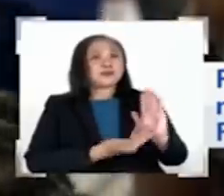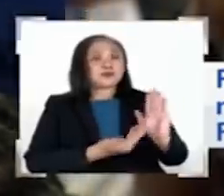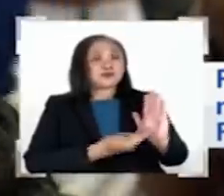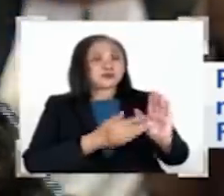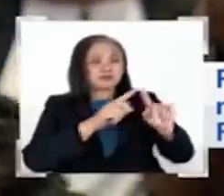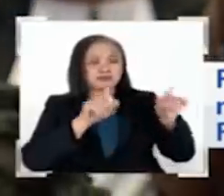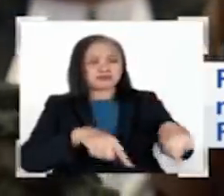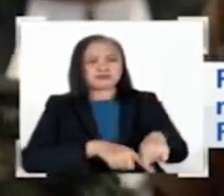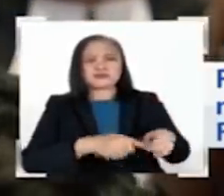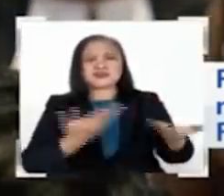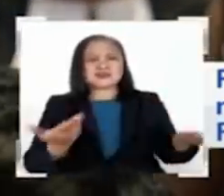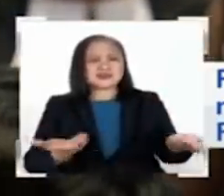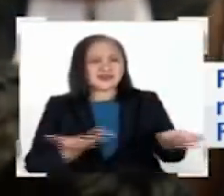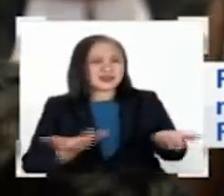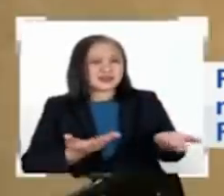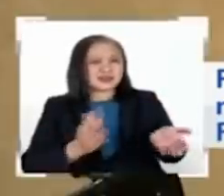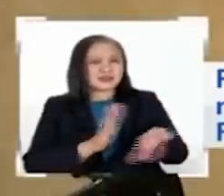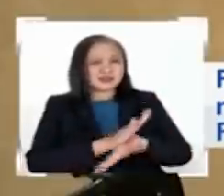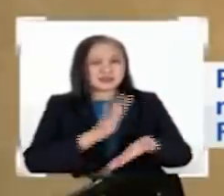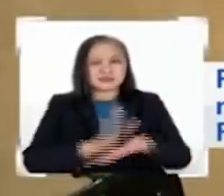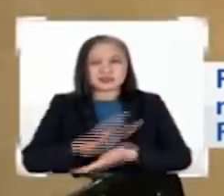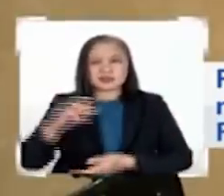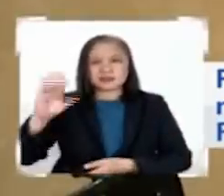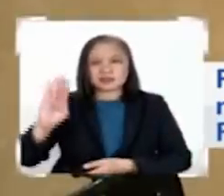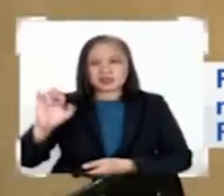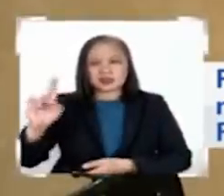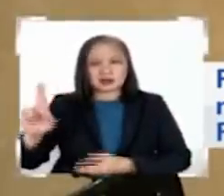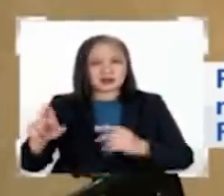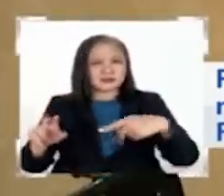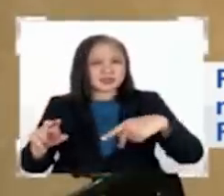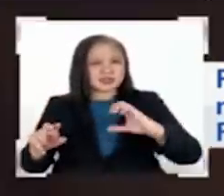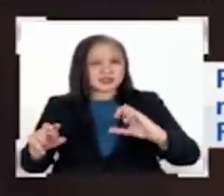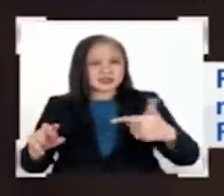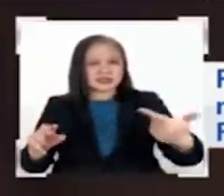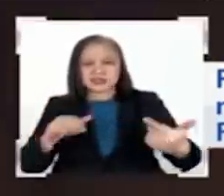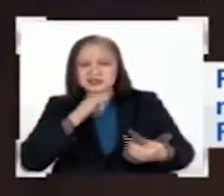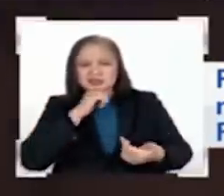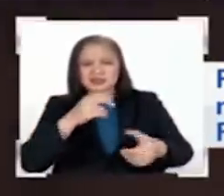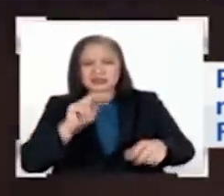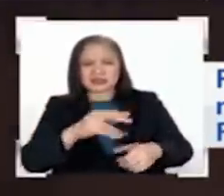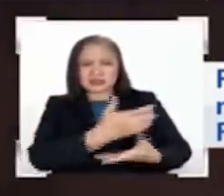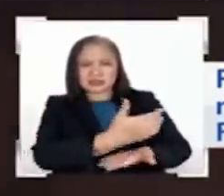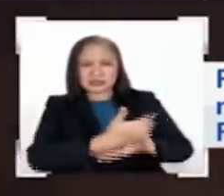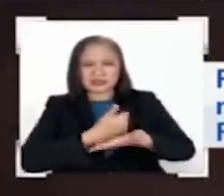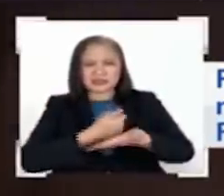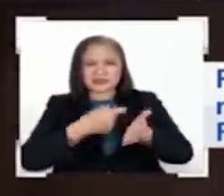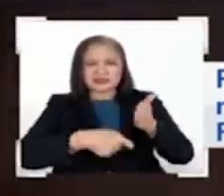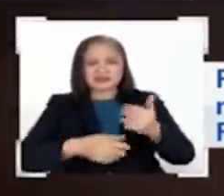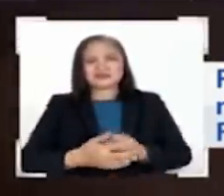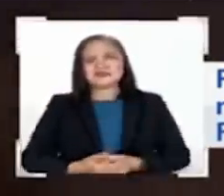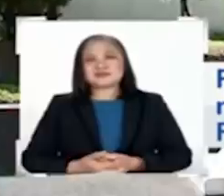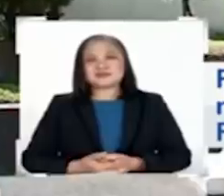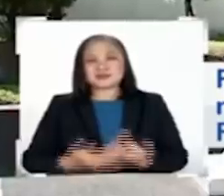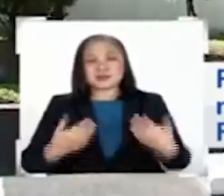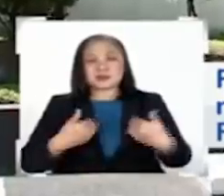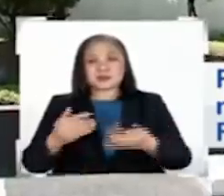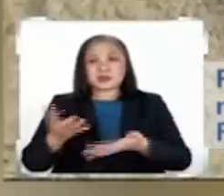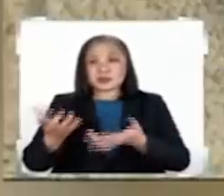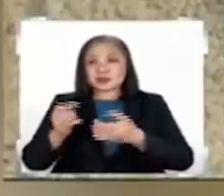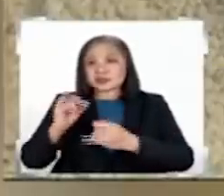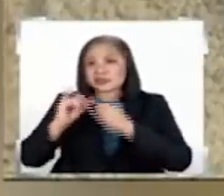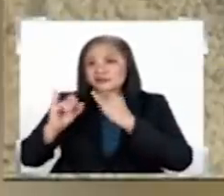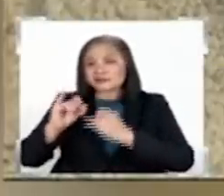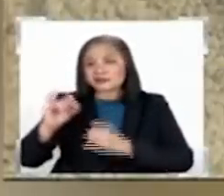ang BIR at PCGG na hindi muna sila sisingilin ng estate tax. Sinisikap pa namin kuna ng pahayag ang kampo ni Marcos, BIR